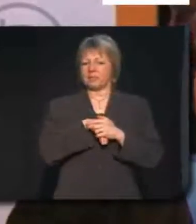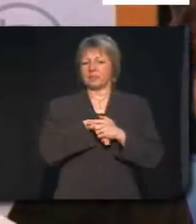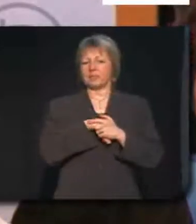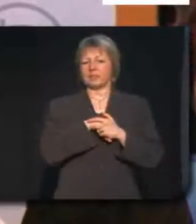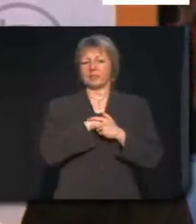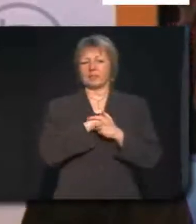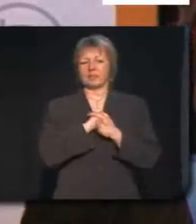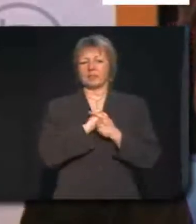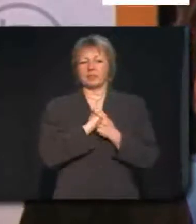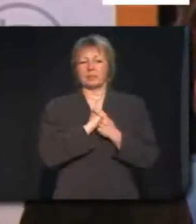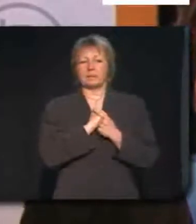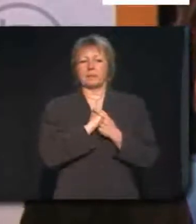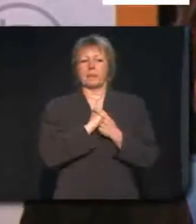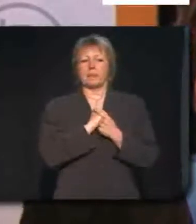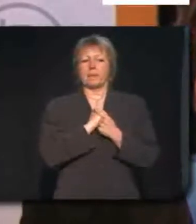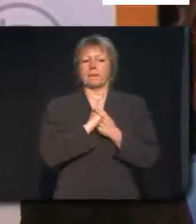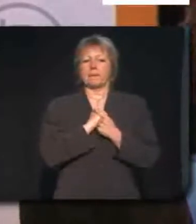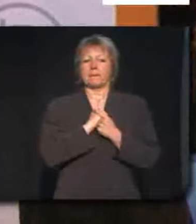der Laute